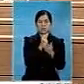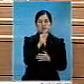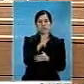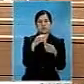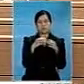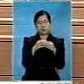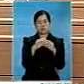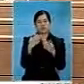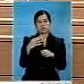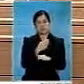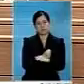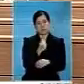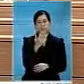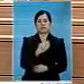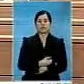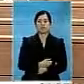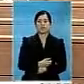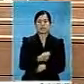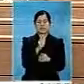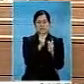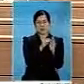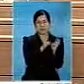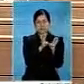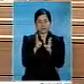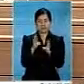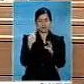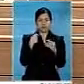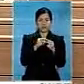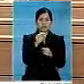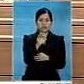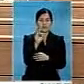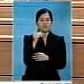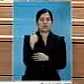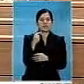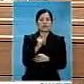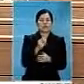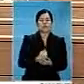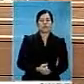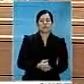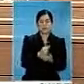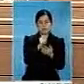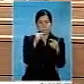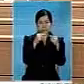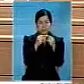องเพราะวิธีการเลือกตั้งเนี่ยเราไม่ได้ส่งกันเป็นทีมและให้กาเบอร์เดียวได้ทั้งทีมนะ